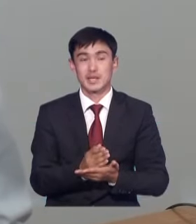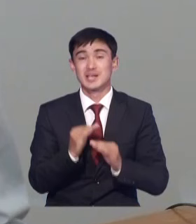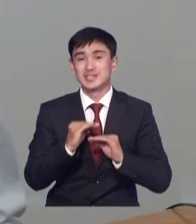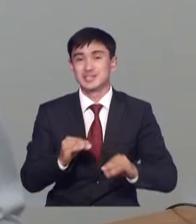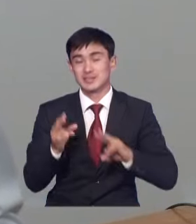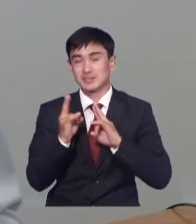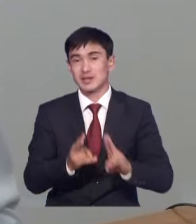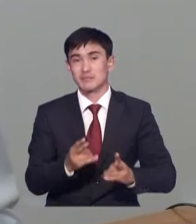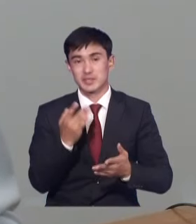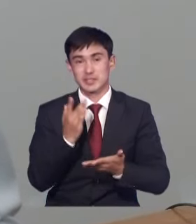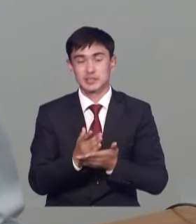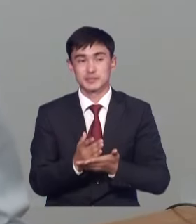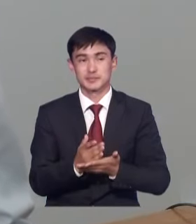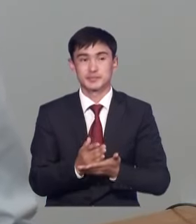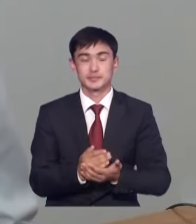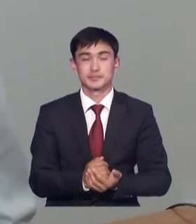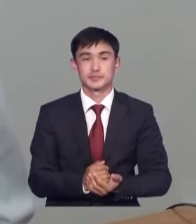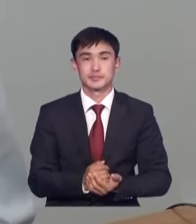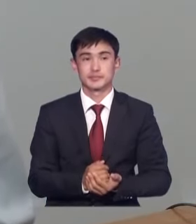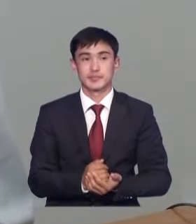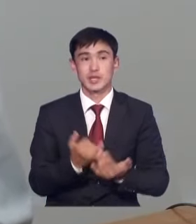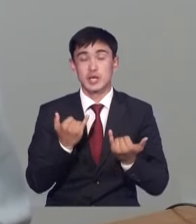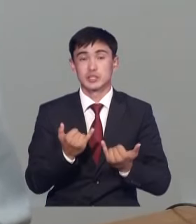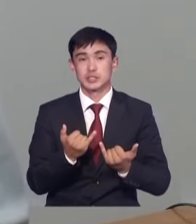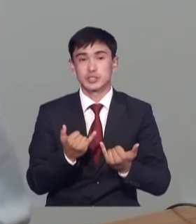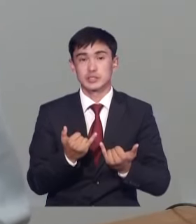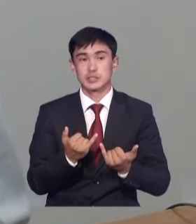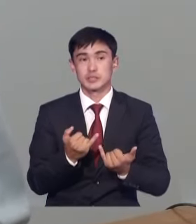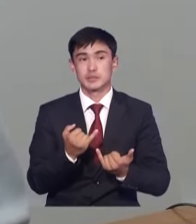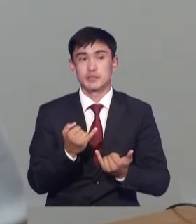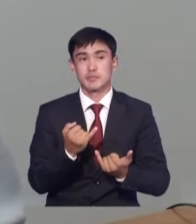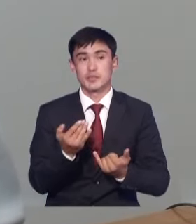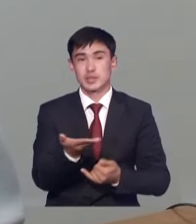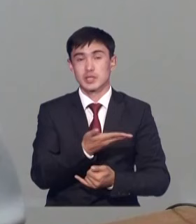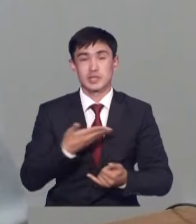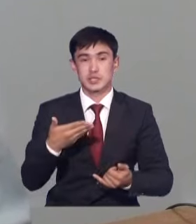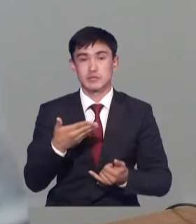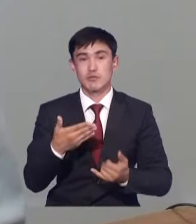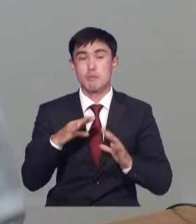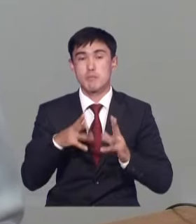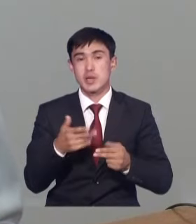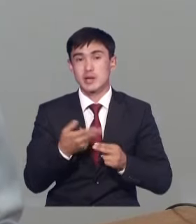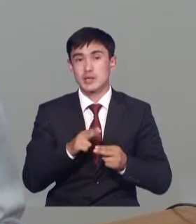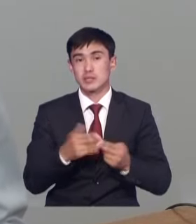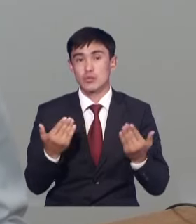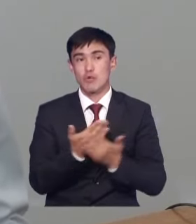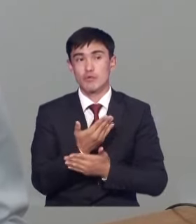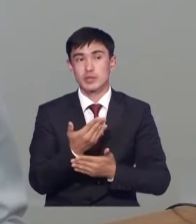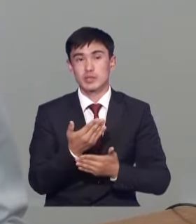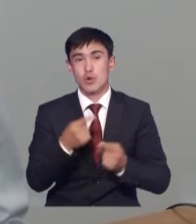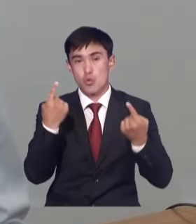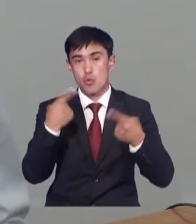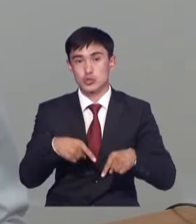детей есть. Ну, сейчас, конечно, бич для нашего современного мира – это ухудшение